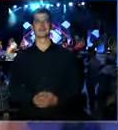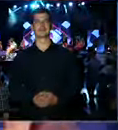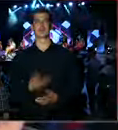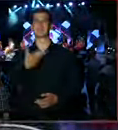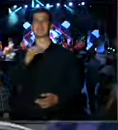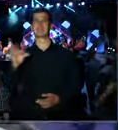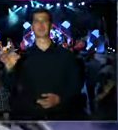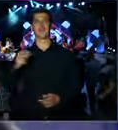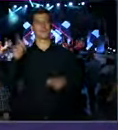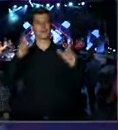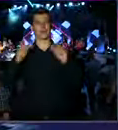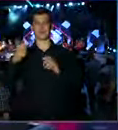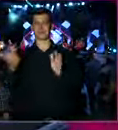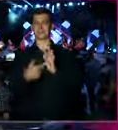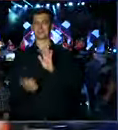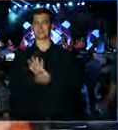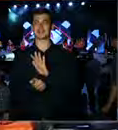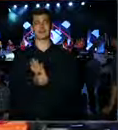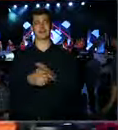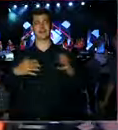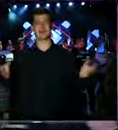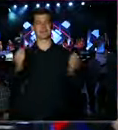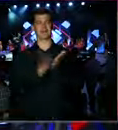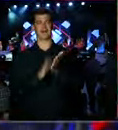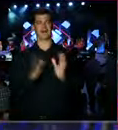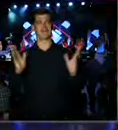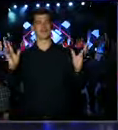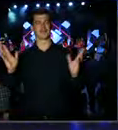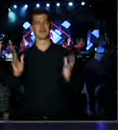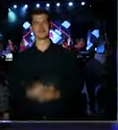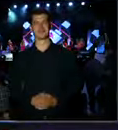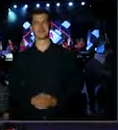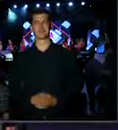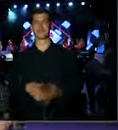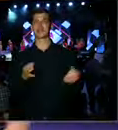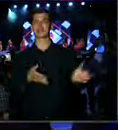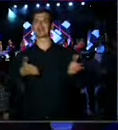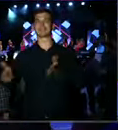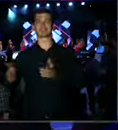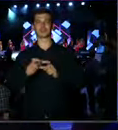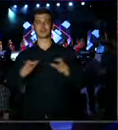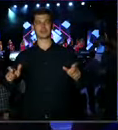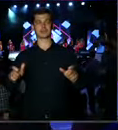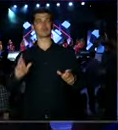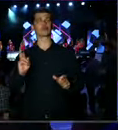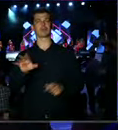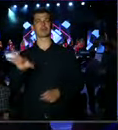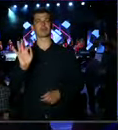Miss Foto 2016. Wielkie brawa, drodzy Państwo. A teraz czas na